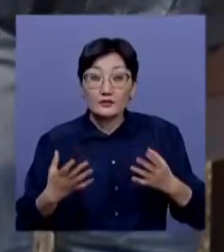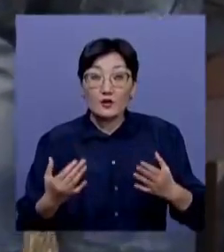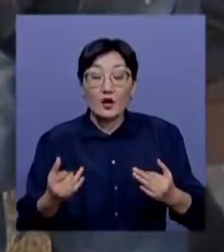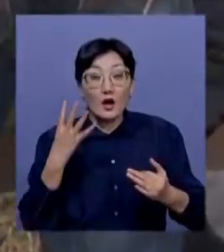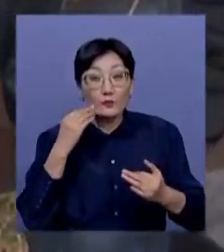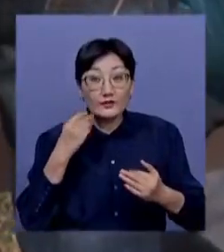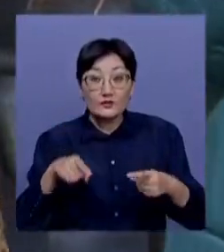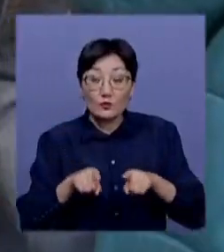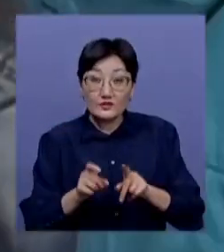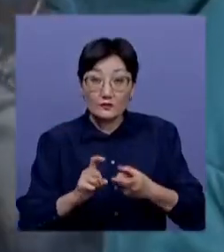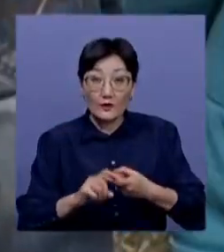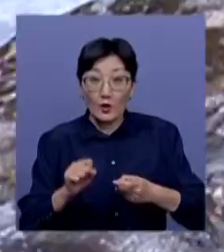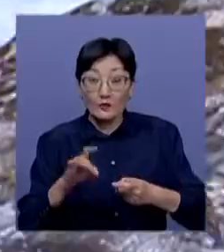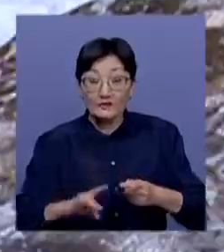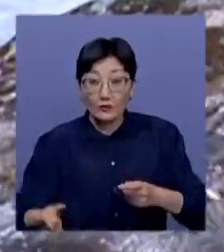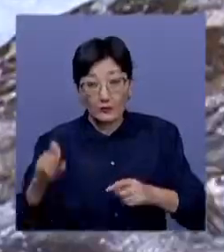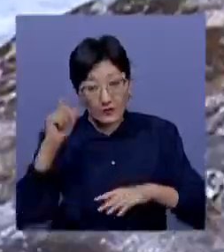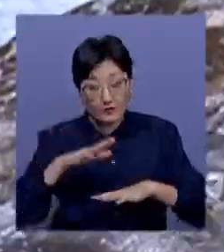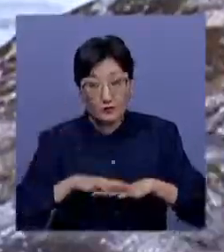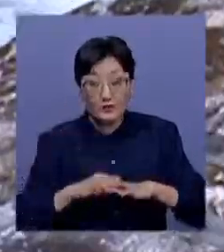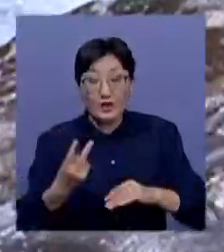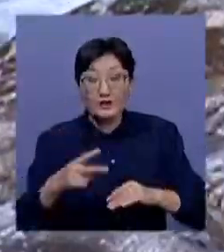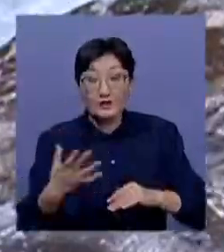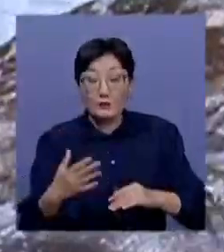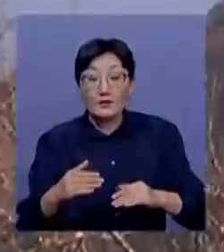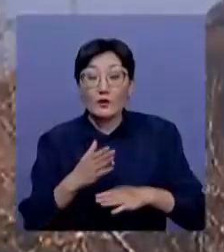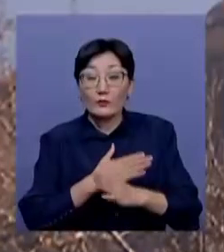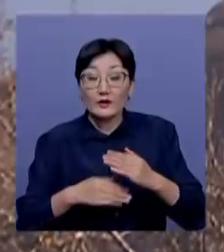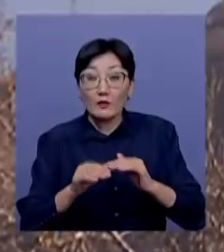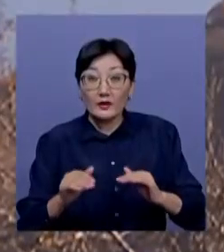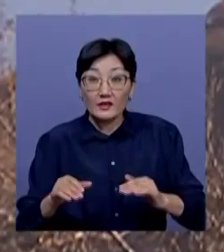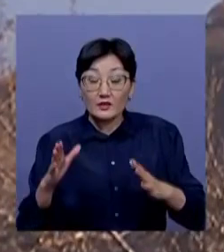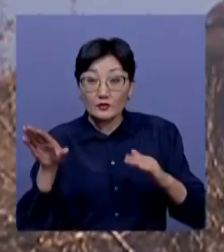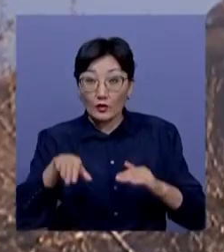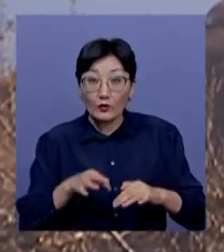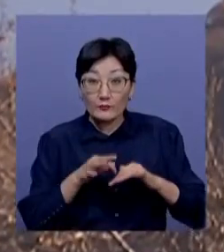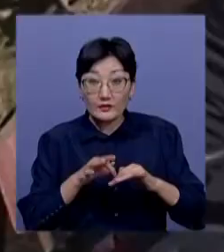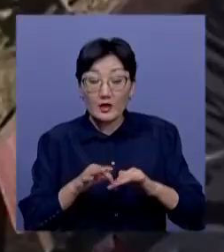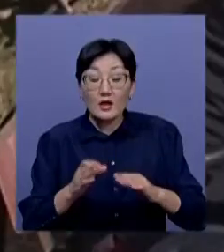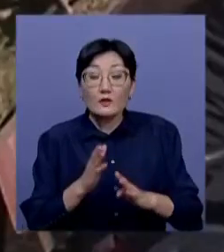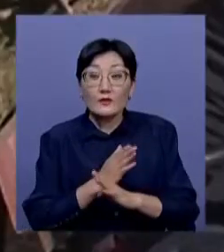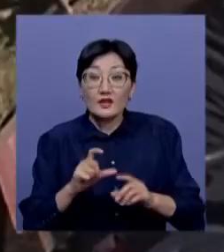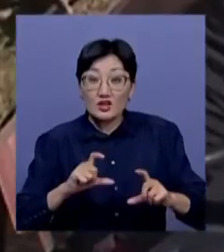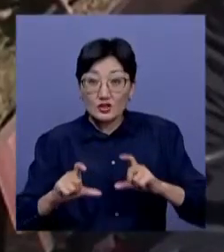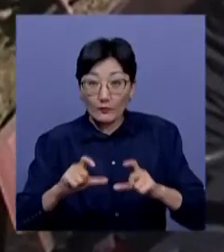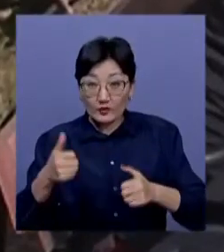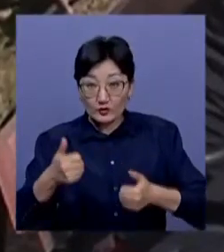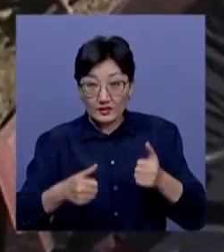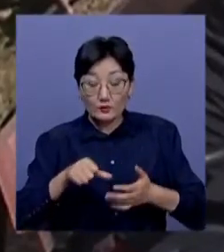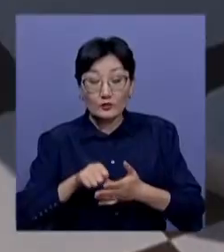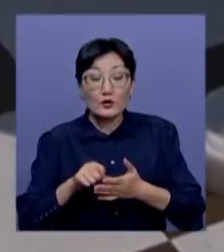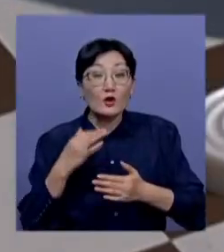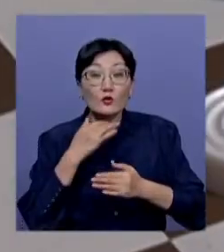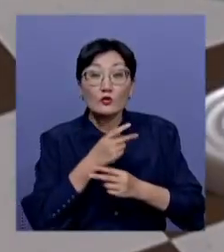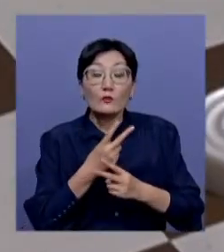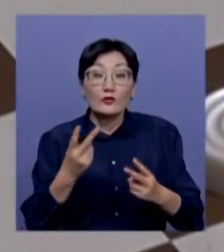Бүгін Алматыда осыған орай Әуезов ауданы әкімдігі 25 кембағалды тауға апарды. Олар таза ауада шахмат турниріне қатысып, көптен